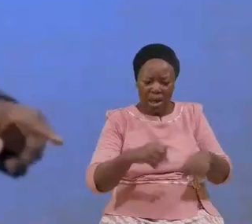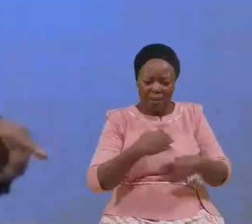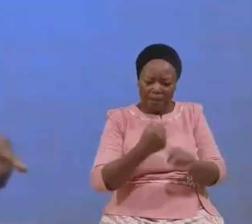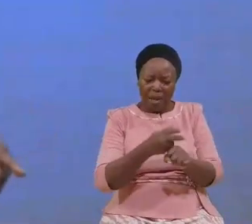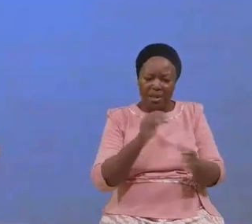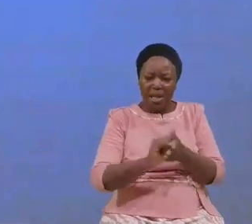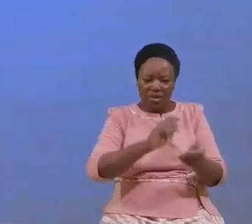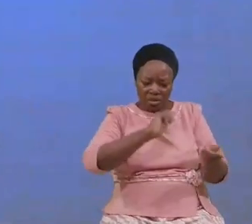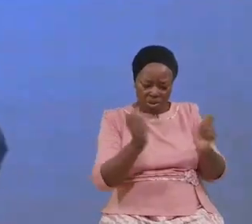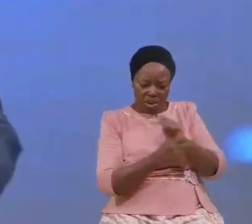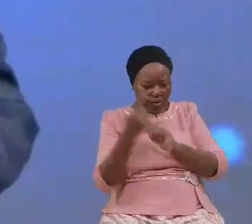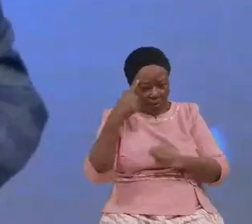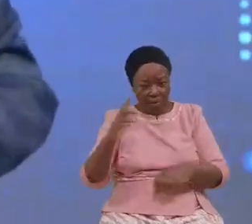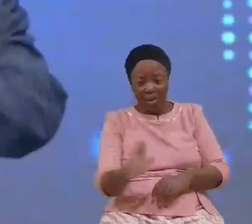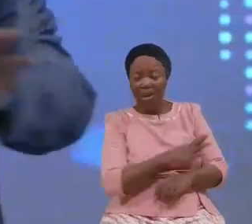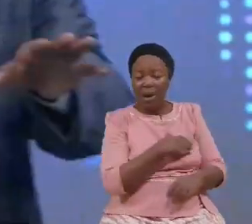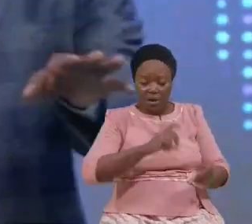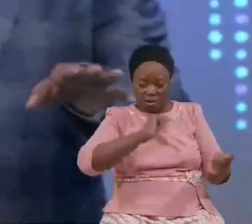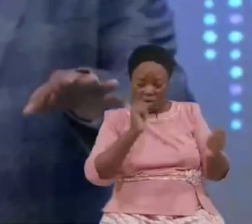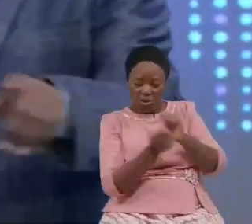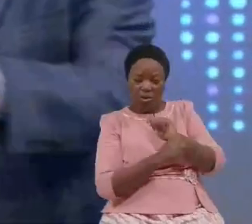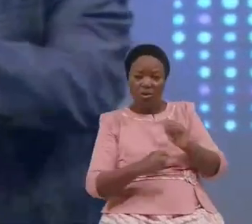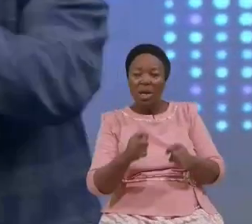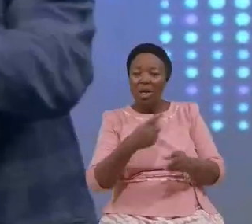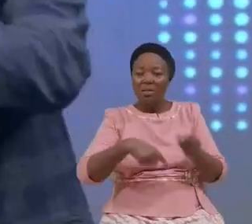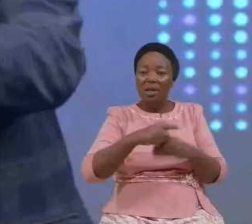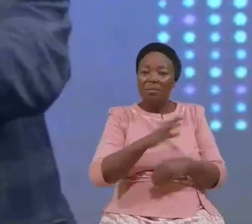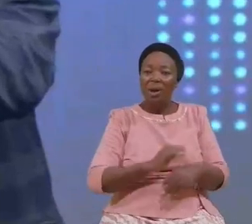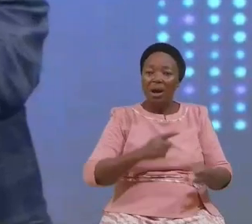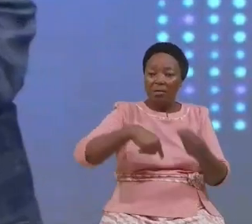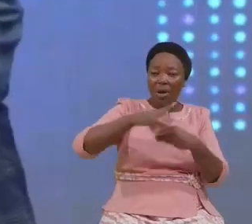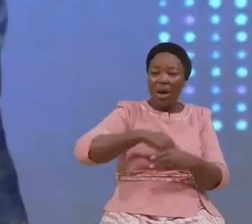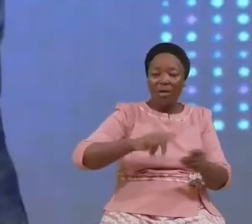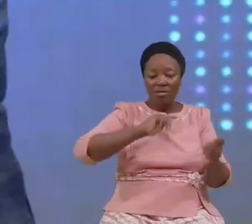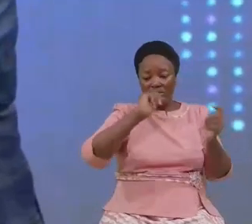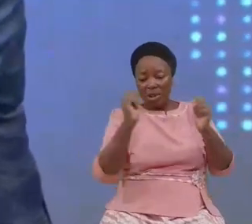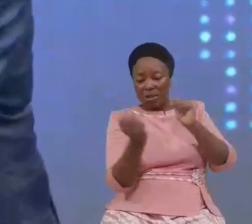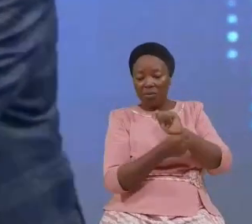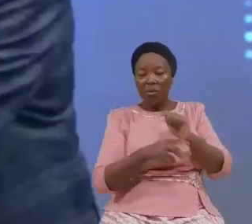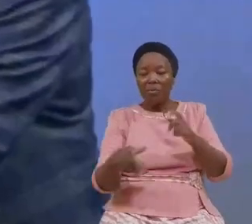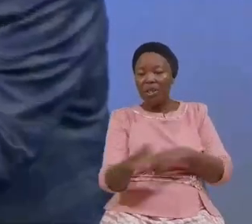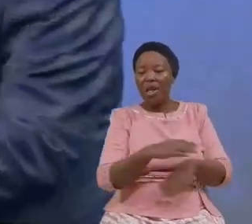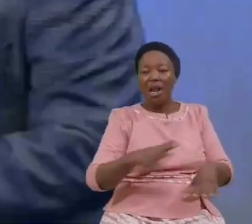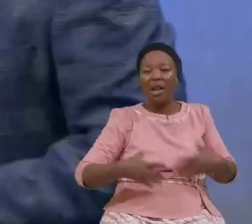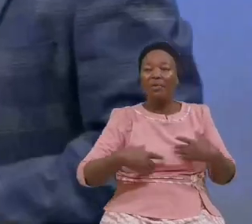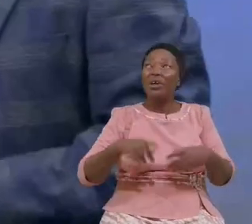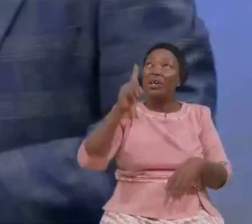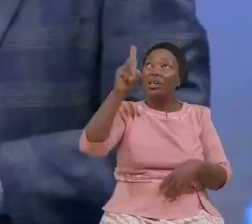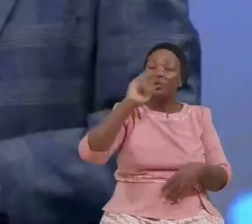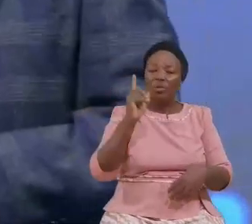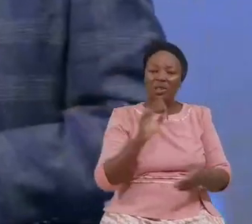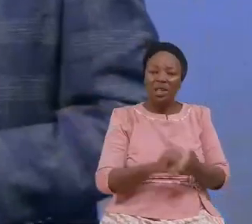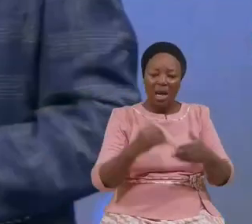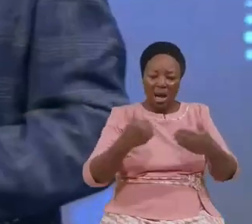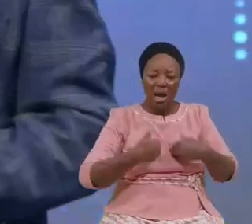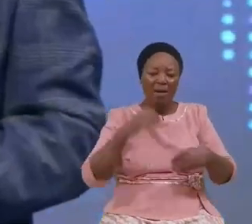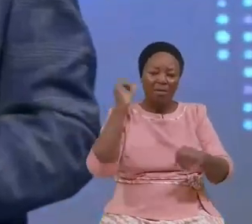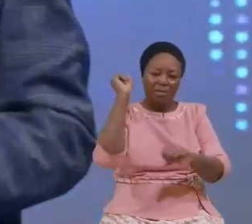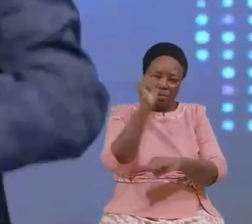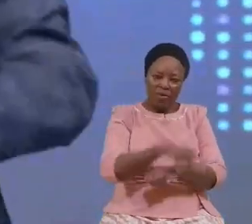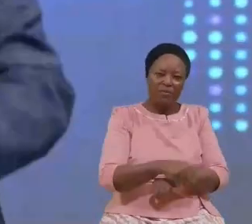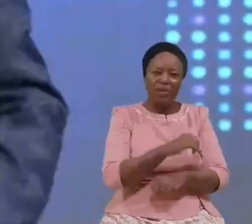pour eux et les transformer et transformer leur vie c'est lui qui a l'intercession